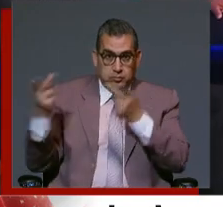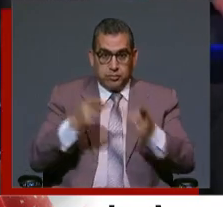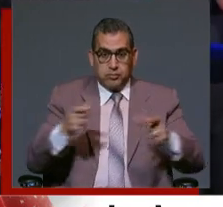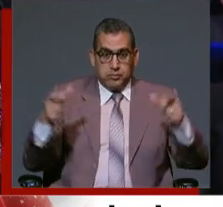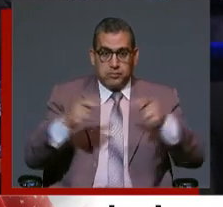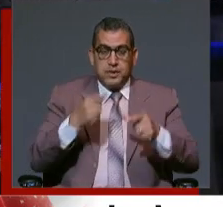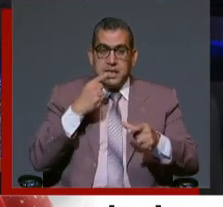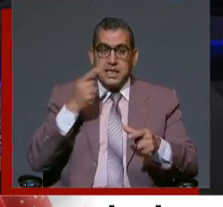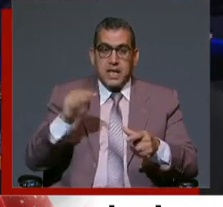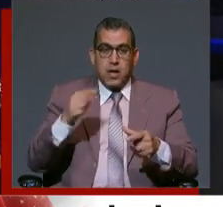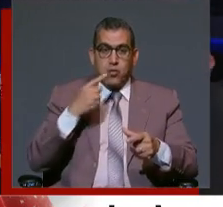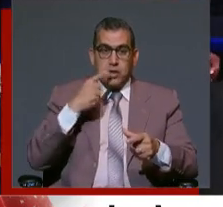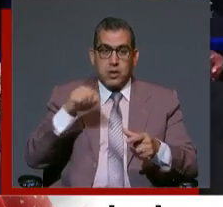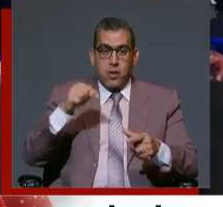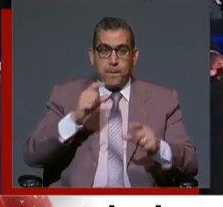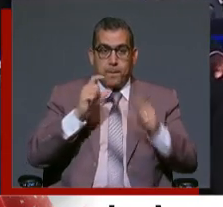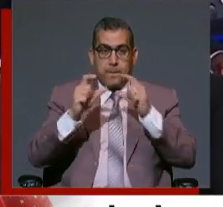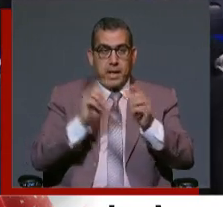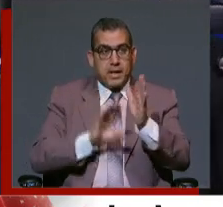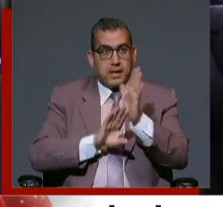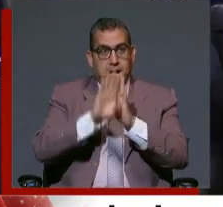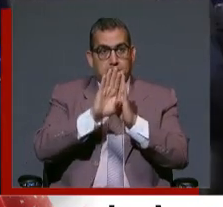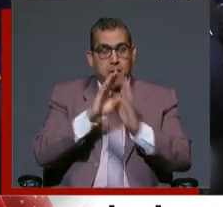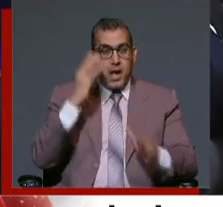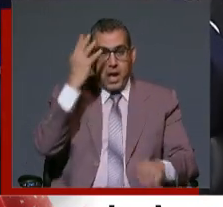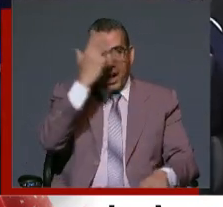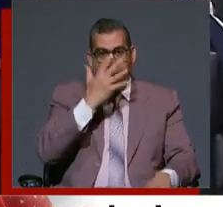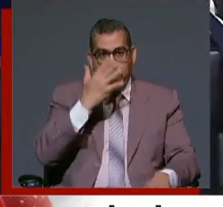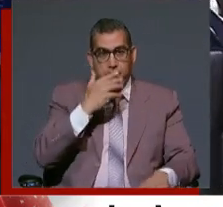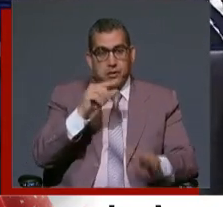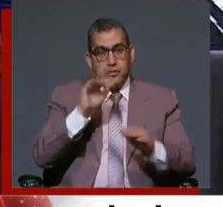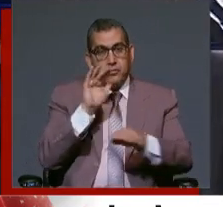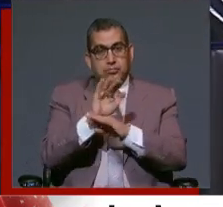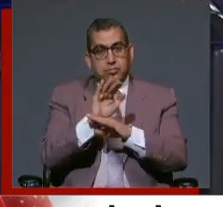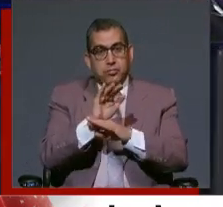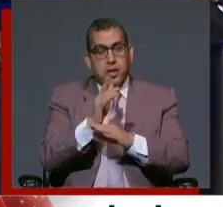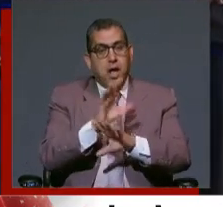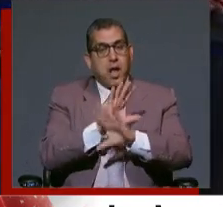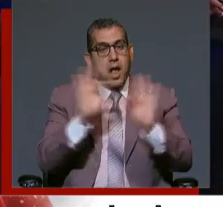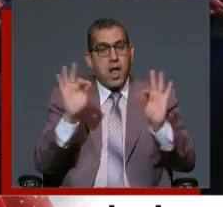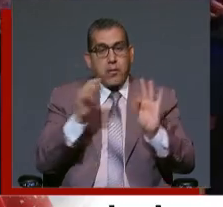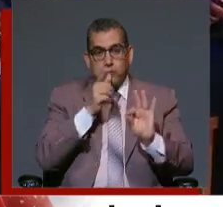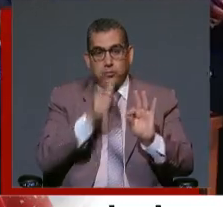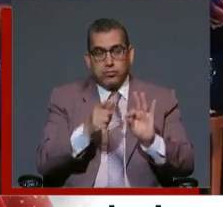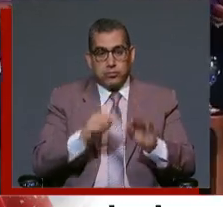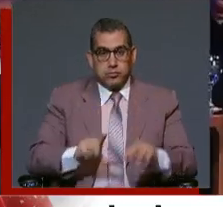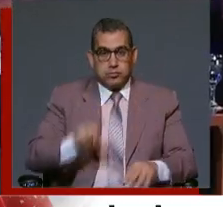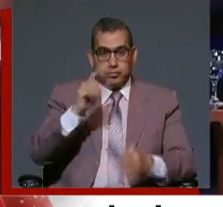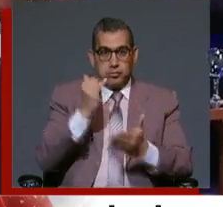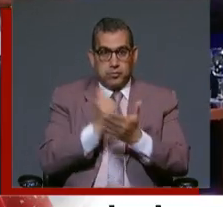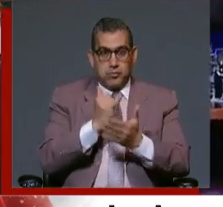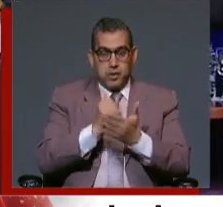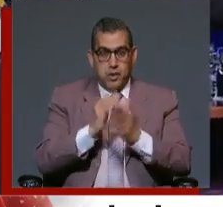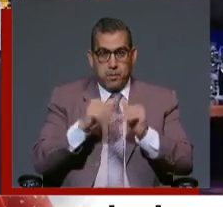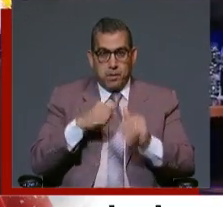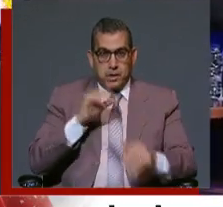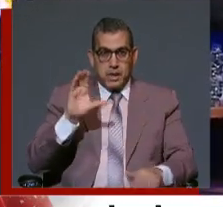السنوية لبنك التنمية الإفريقي تحت الرعاية الكريمة لفخامة رئيس الجمهورية، وذلك